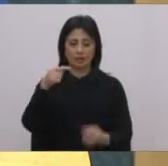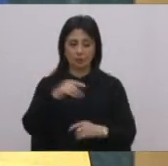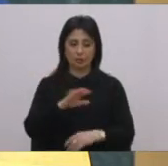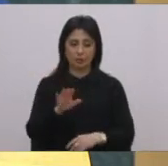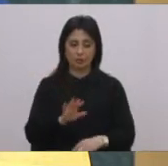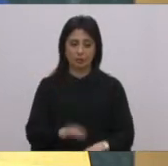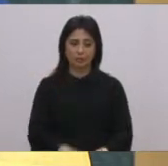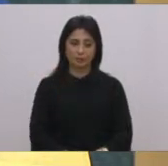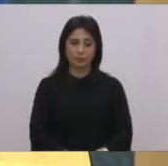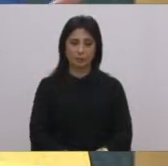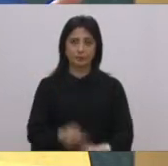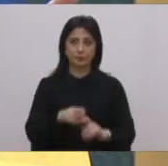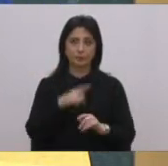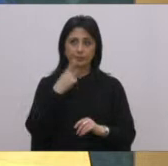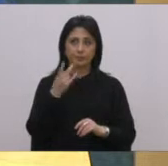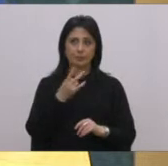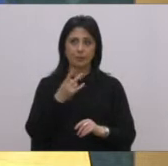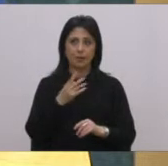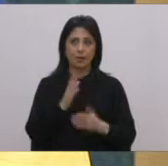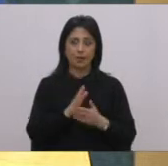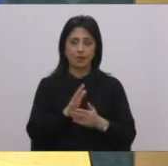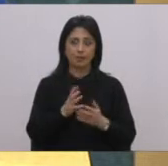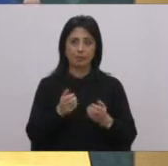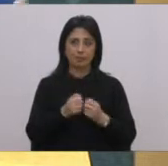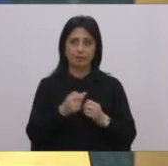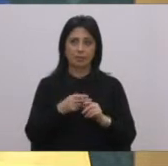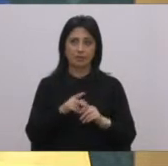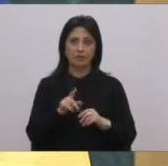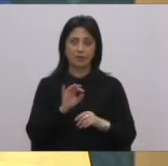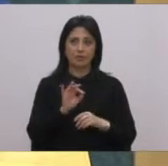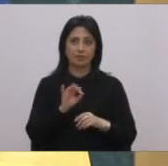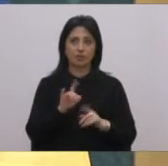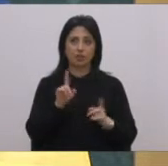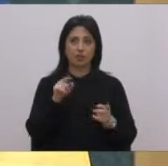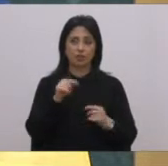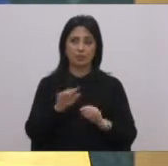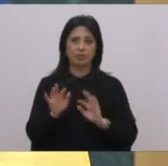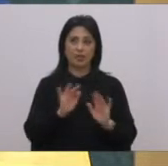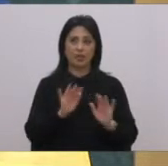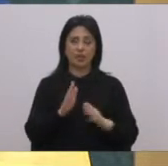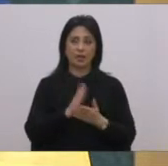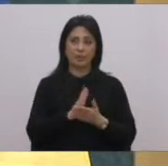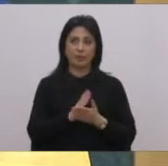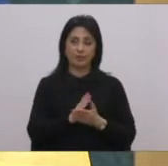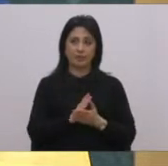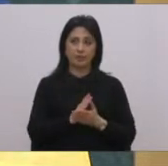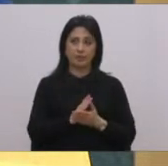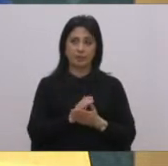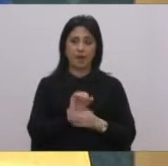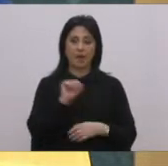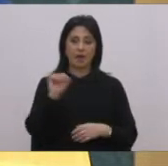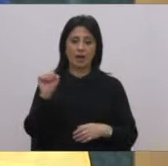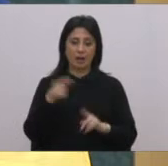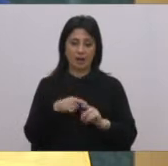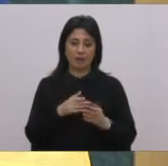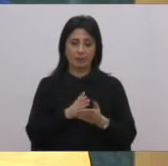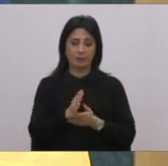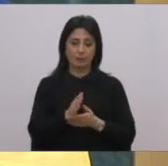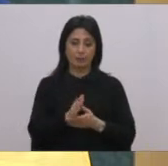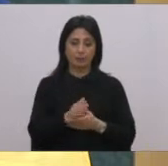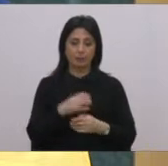შეუსაბამობები, ეს, რა თქმა უნდა, არ არის მისაღები და ამაზე ჩვენ შესაბამისი რეაგირება გვაქვს. ამ